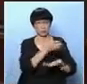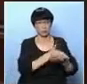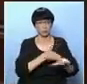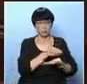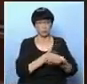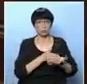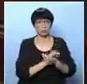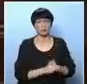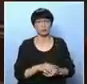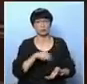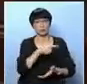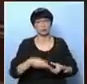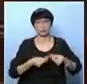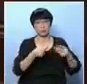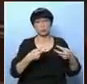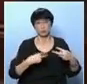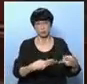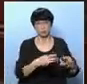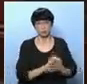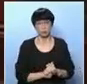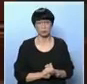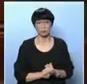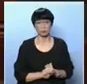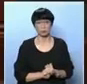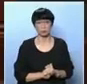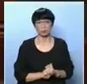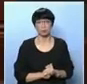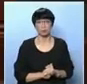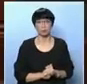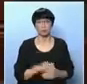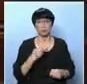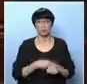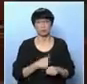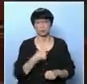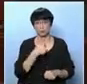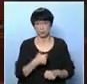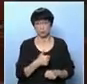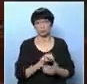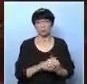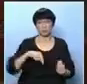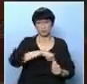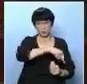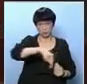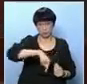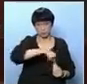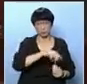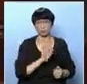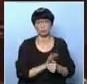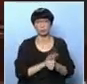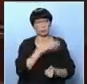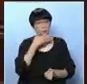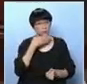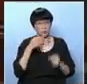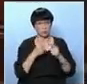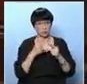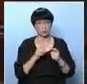你要攞地方出嚟。发展佢要做乜嘢？优质嘅生活环境，令到我年青人住